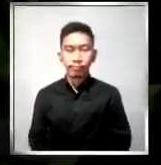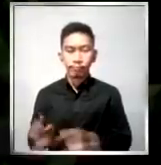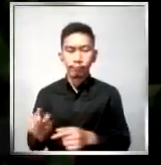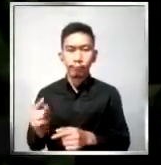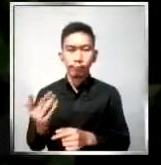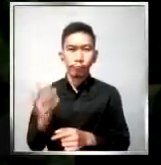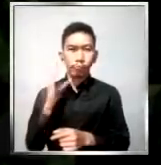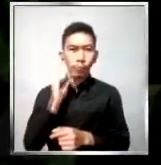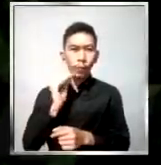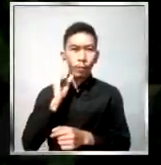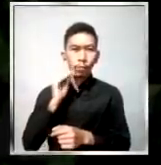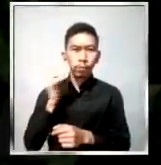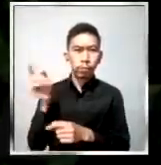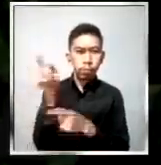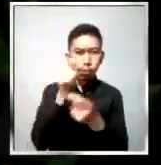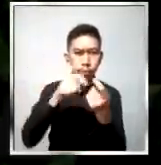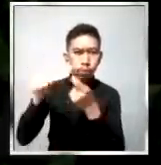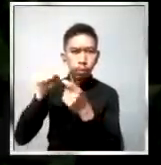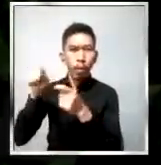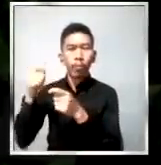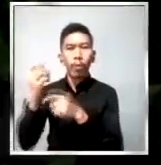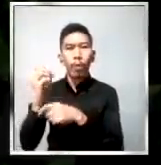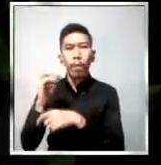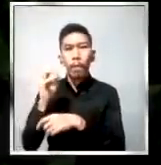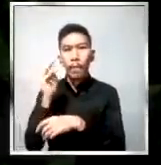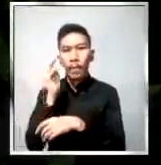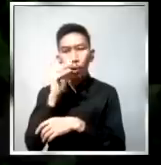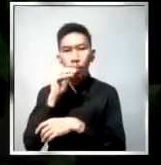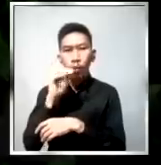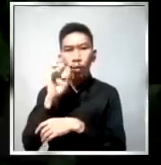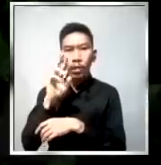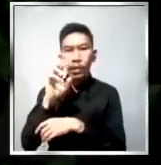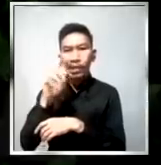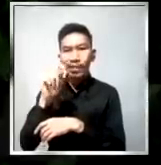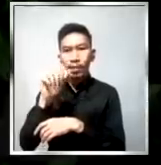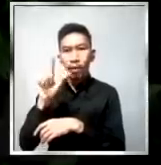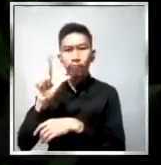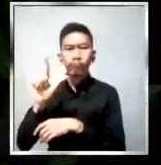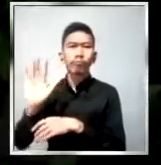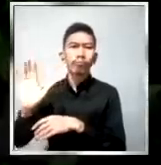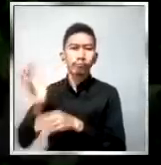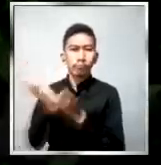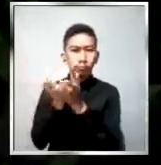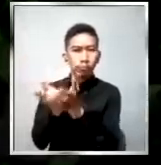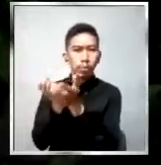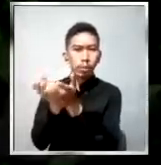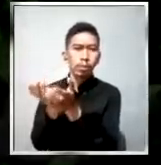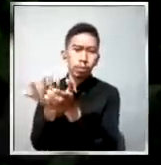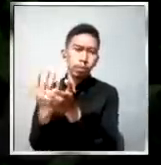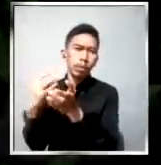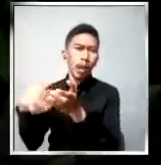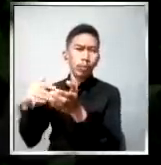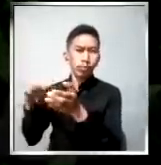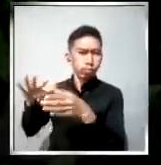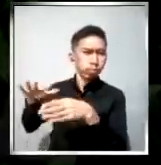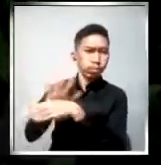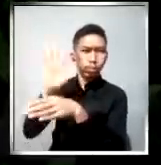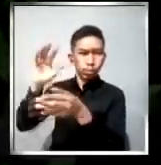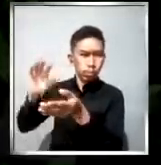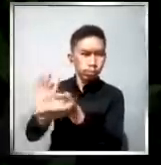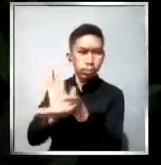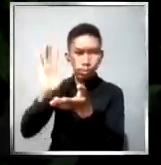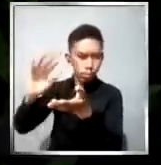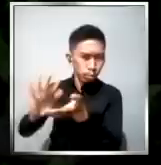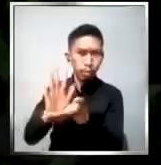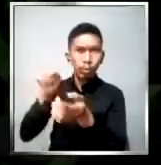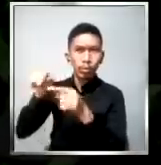Oriental Mindoro kung saan isang yate ang nabugbog sa malalakas na hampasang alon. Sa Batangas naman, isang dambuhalang roro ang sumadsad at